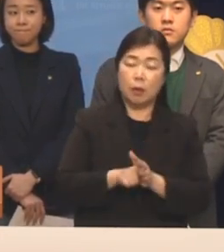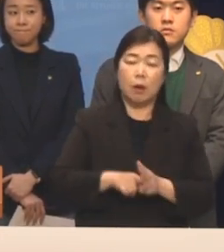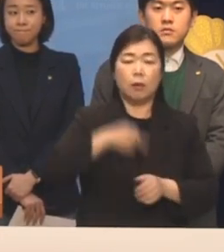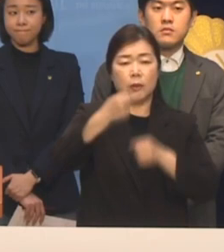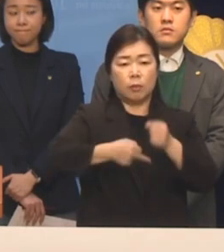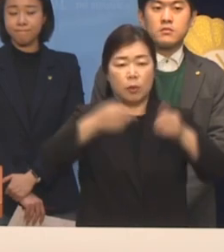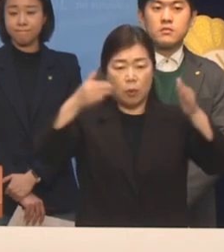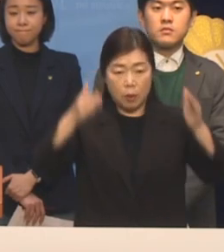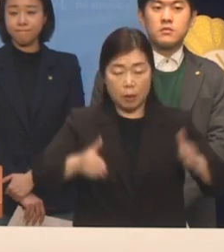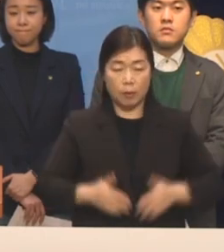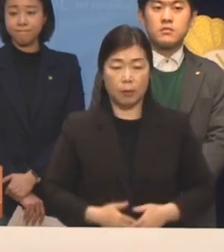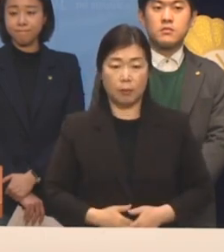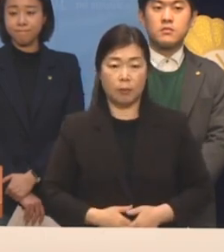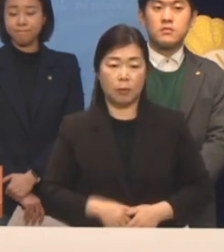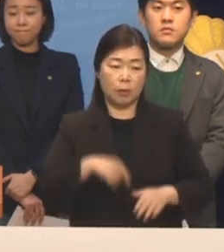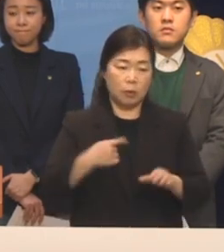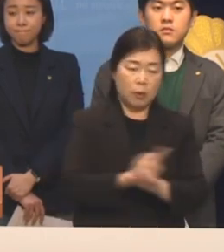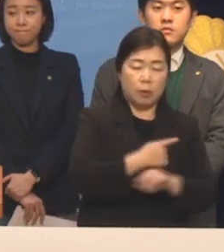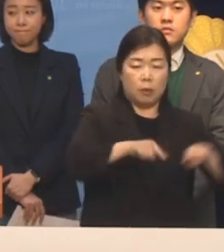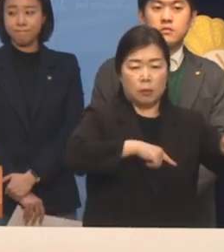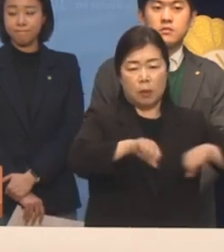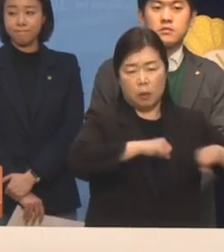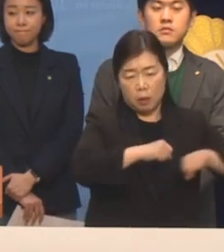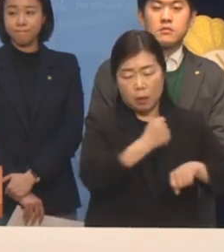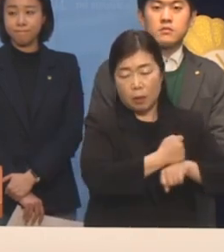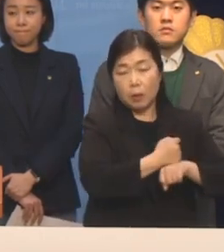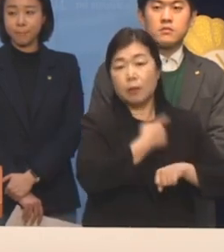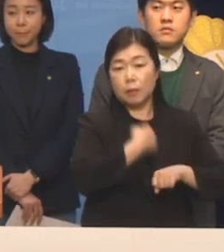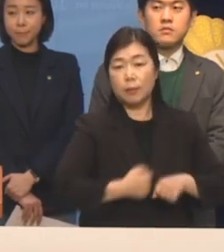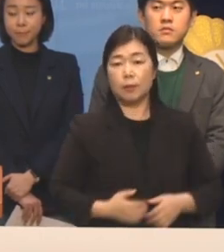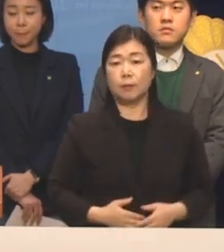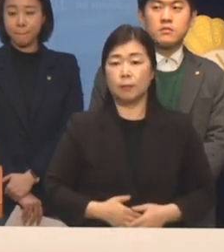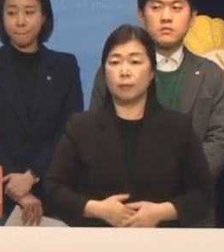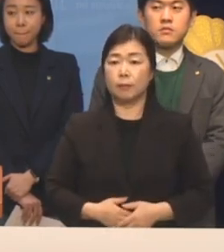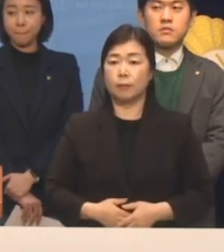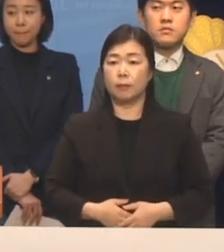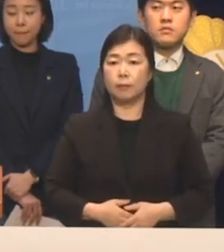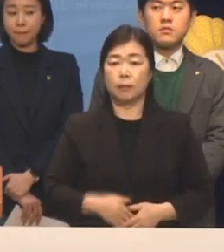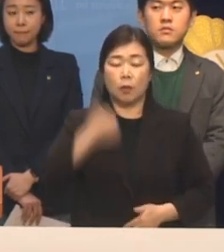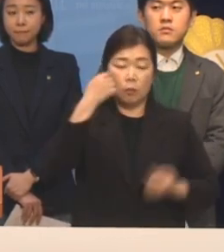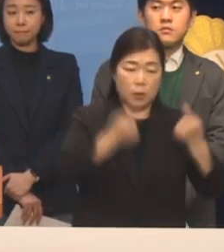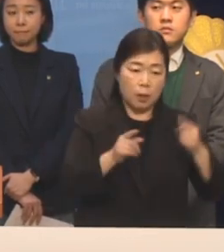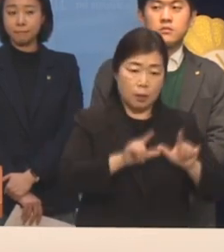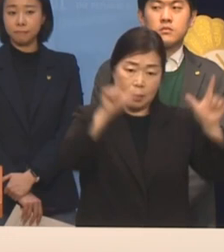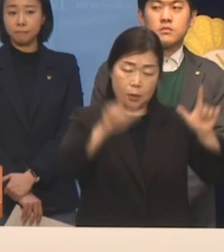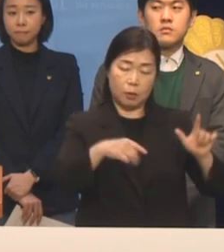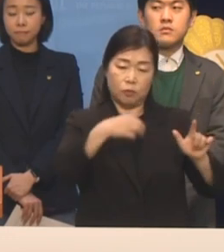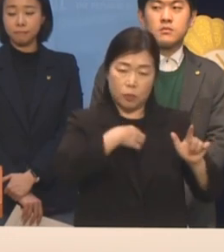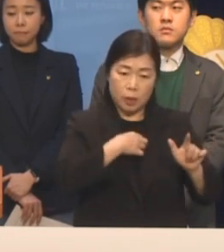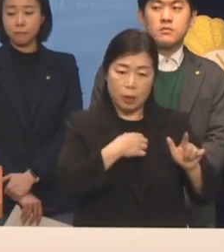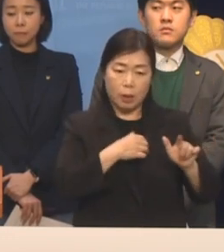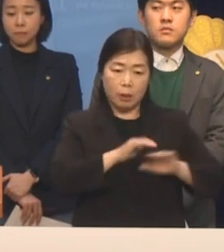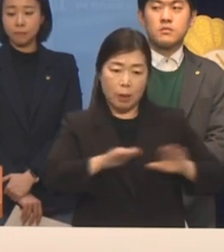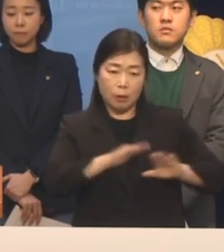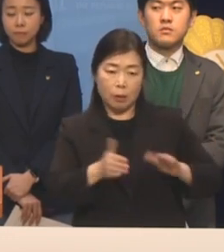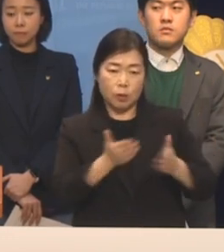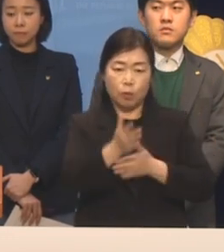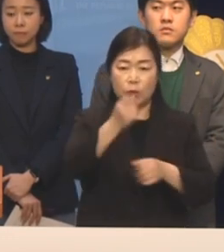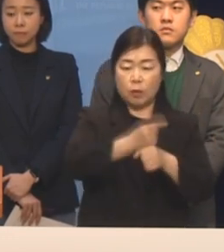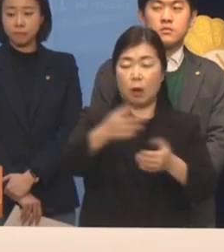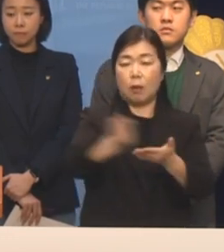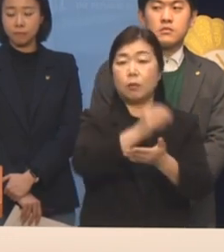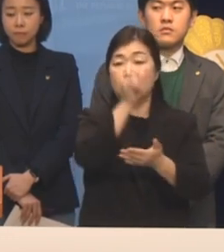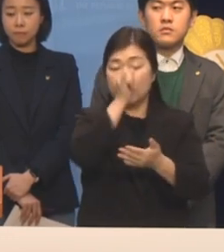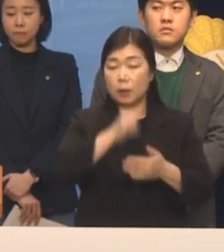12년간 원외에서 정치 활동을 해온 정당입니다. 누구보다 기후위기 대응에 전문성을 지닌 정당입니다.